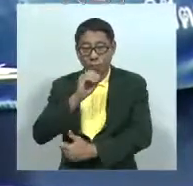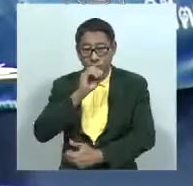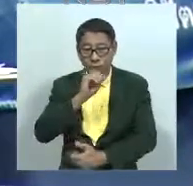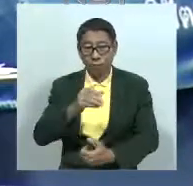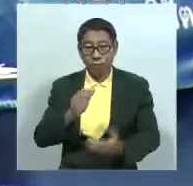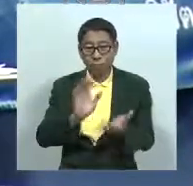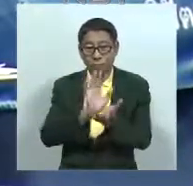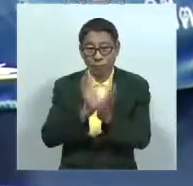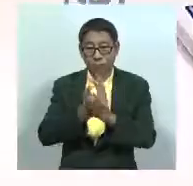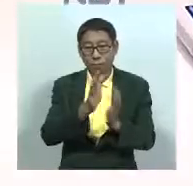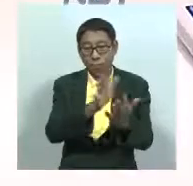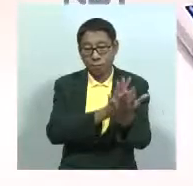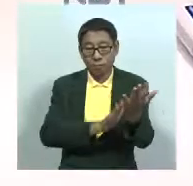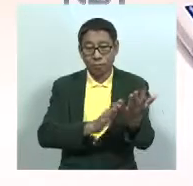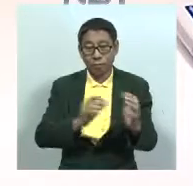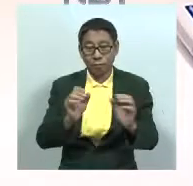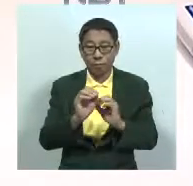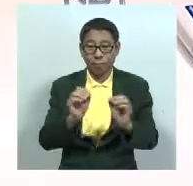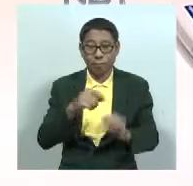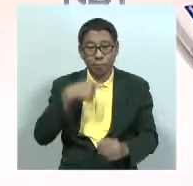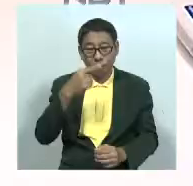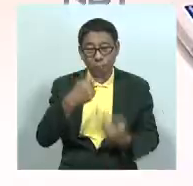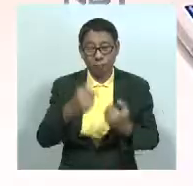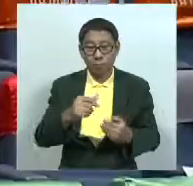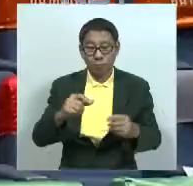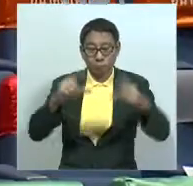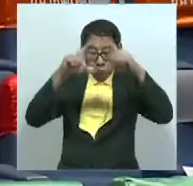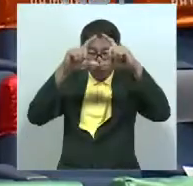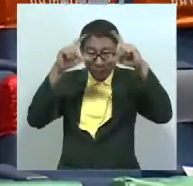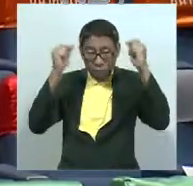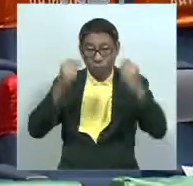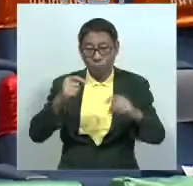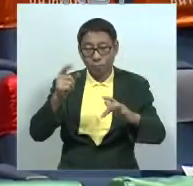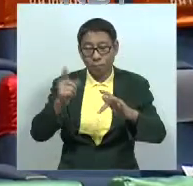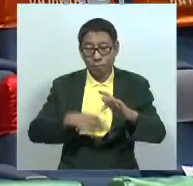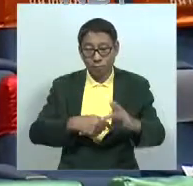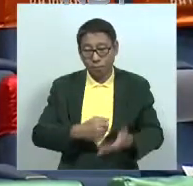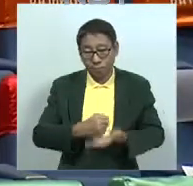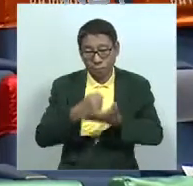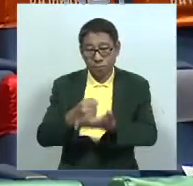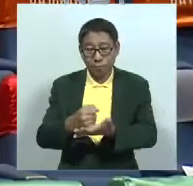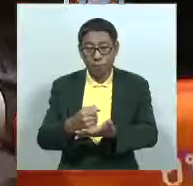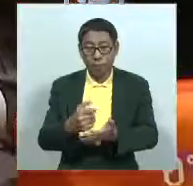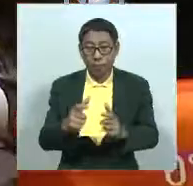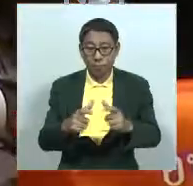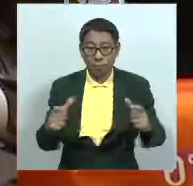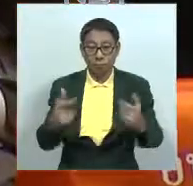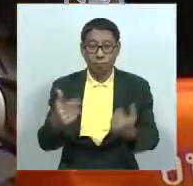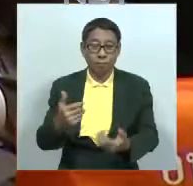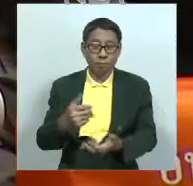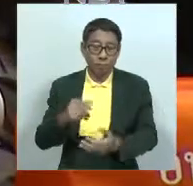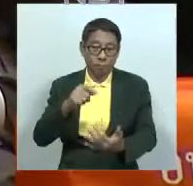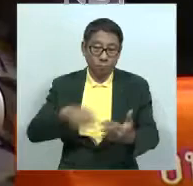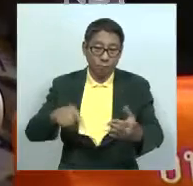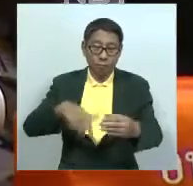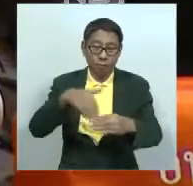การปฏิรูปประเทศไม่มีด้านใดพูดถึงการปฏิรูปพยาบาลที่ยังคงขาดการช่วยเหลืออีกมากส่วนการเลือกตั้งที่ผ่านมานั้นก็